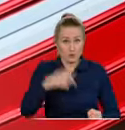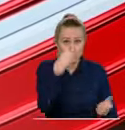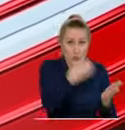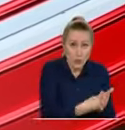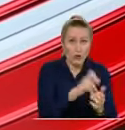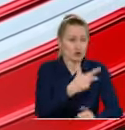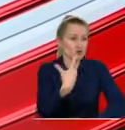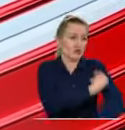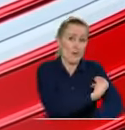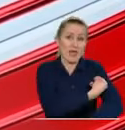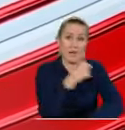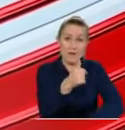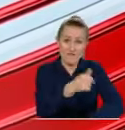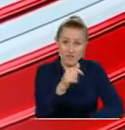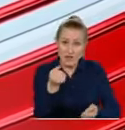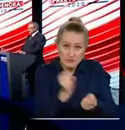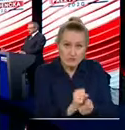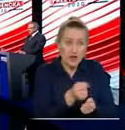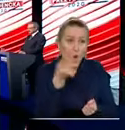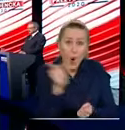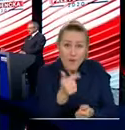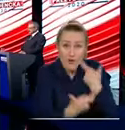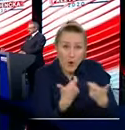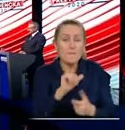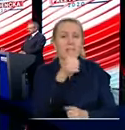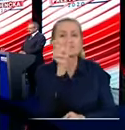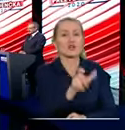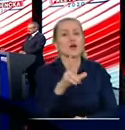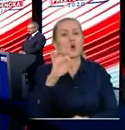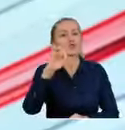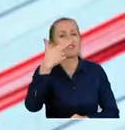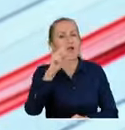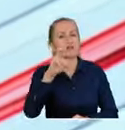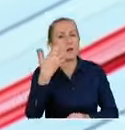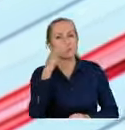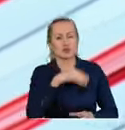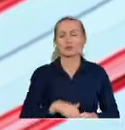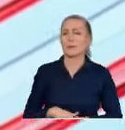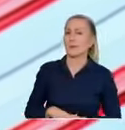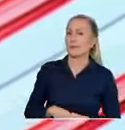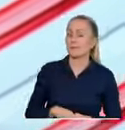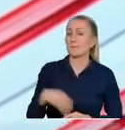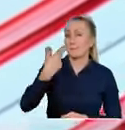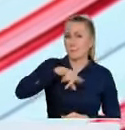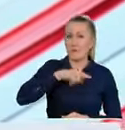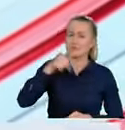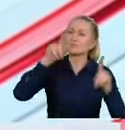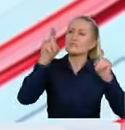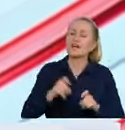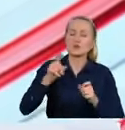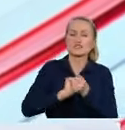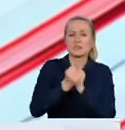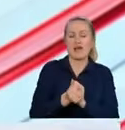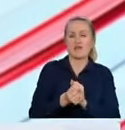szczepienia powinny być obowiązkowe? Pierwszy odpowiada Władysław Kosiniak-Kamysz. Musimy zacząć od reformy ochrony zdrowia. Ja